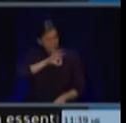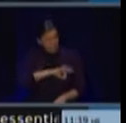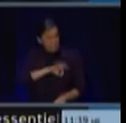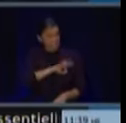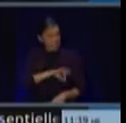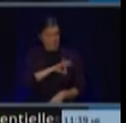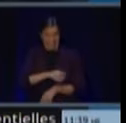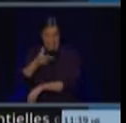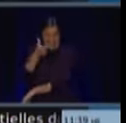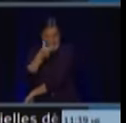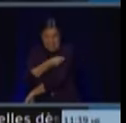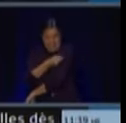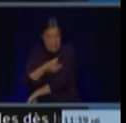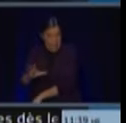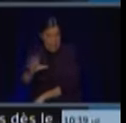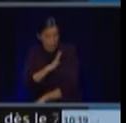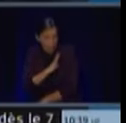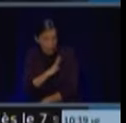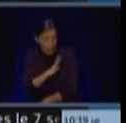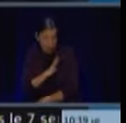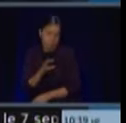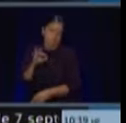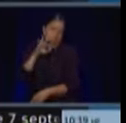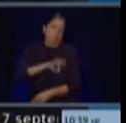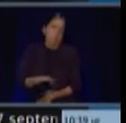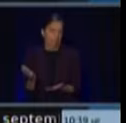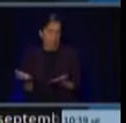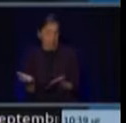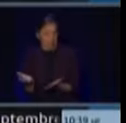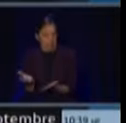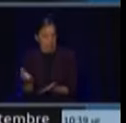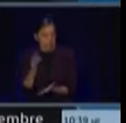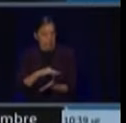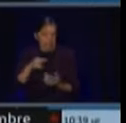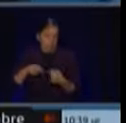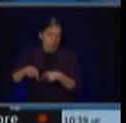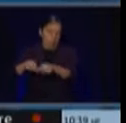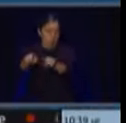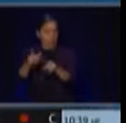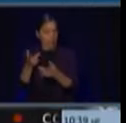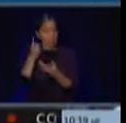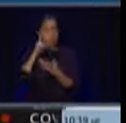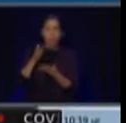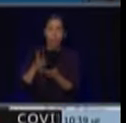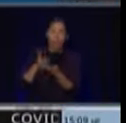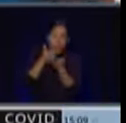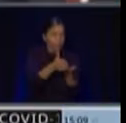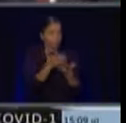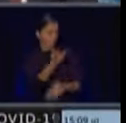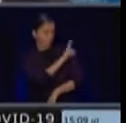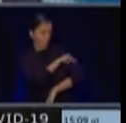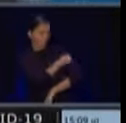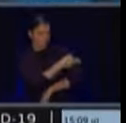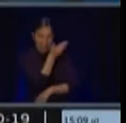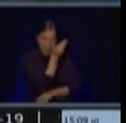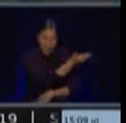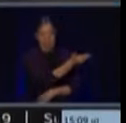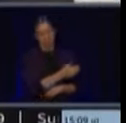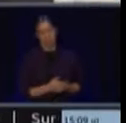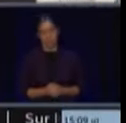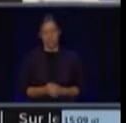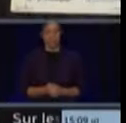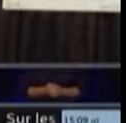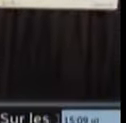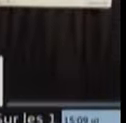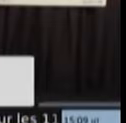une conséquence importante sur notre système de soins. J'insiste là-dessus. We'll switch to questions in English, and we'll start with mic one.